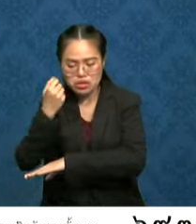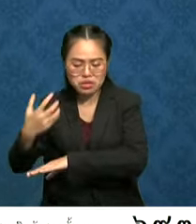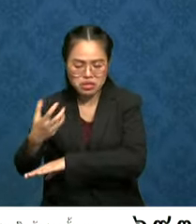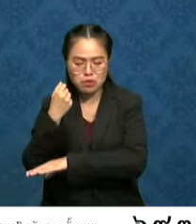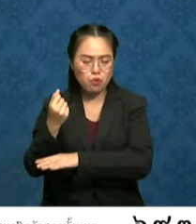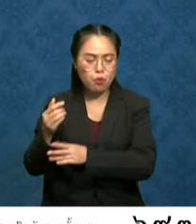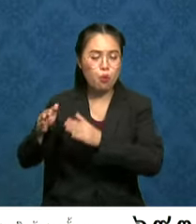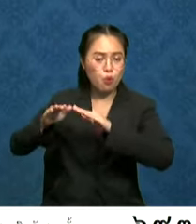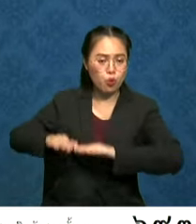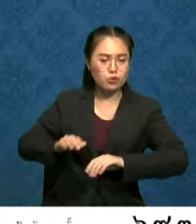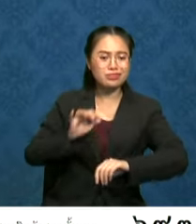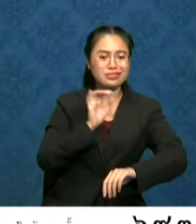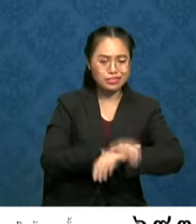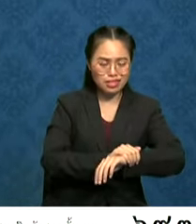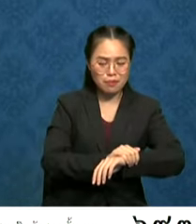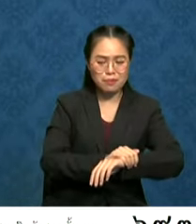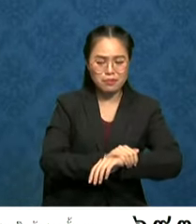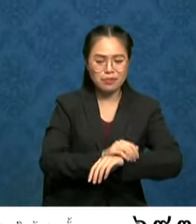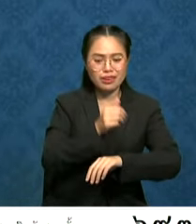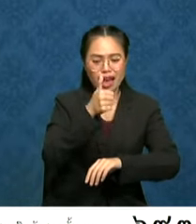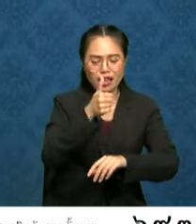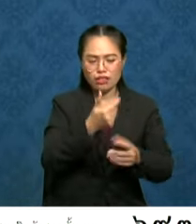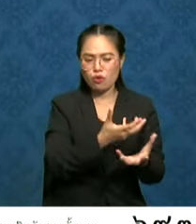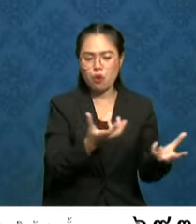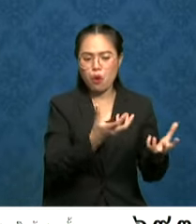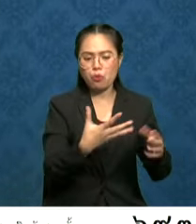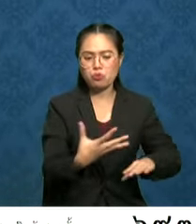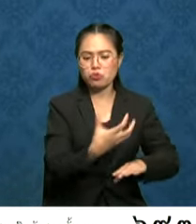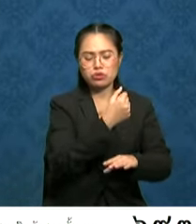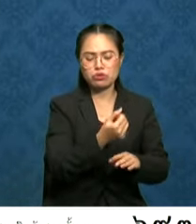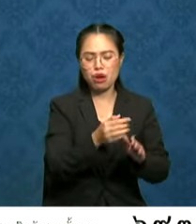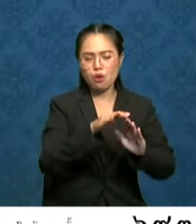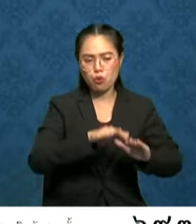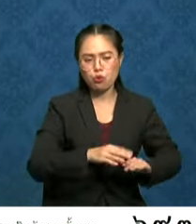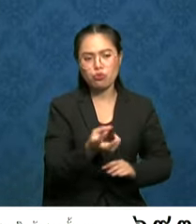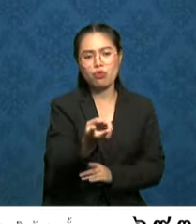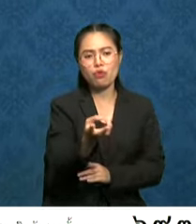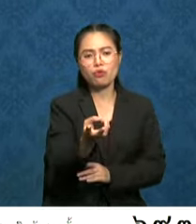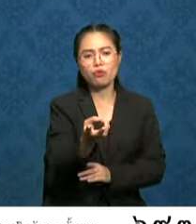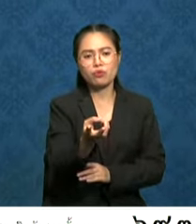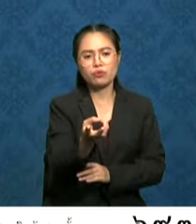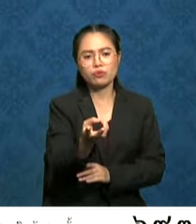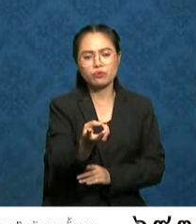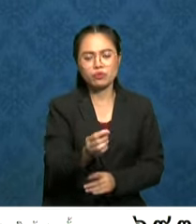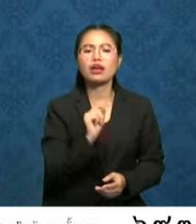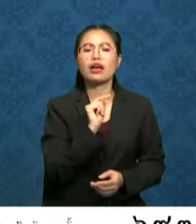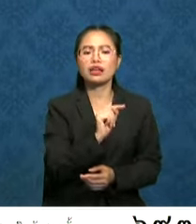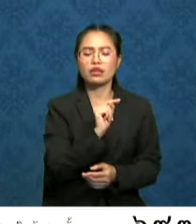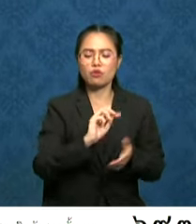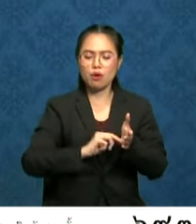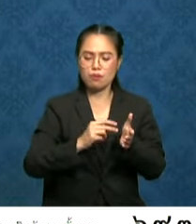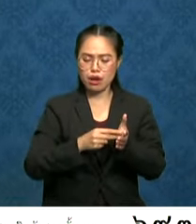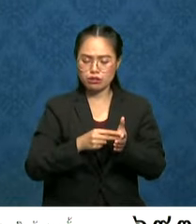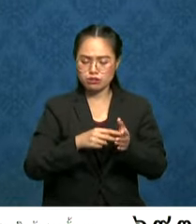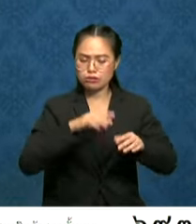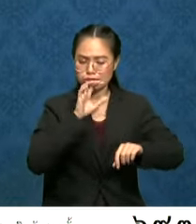ลงจับกุมยา้ายาบ้าได้เพิ่มขึ้นแต่อายทรัพย์อายทรัพย์ผู้ค้าได้ลดลงนี่เราเรียกได้ว่าเป็นการสาวไปไม่ถึงต้นตอ